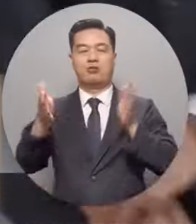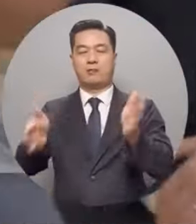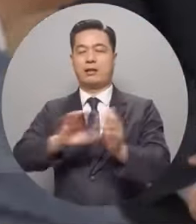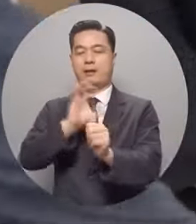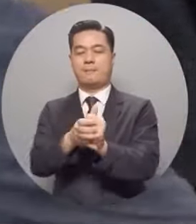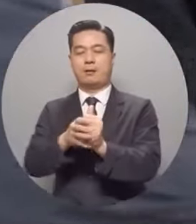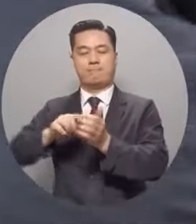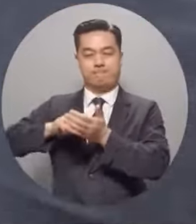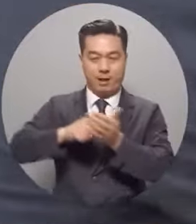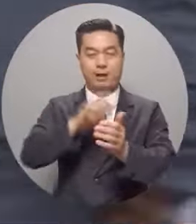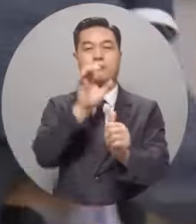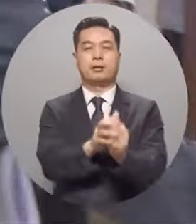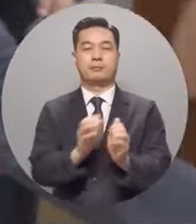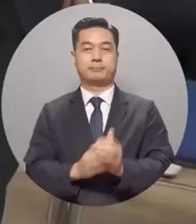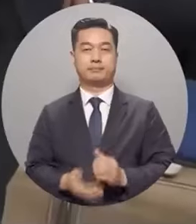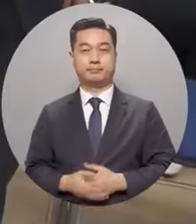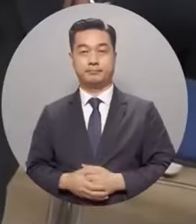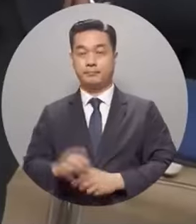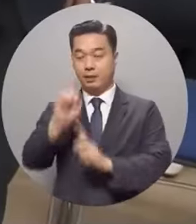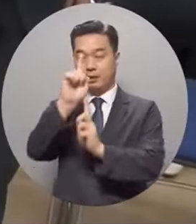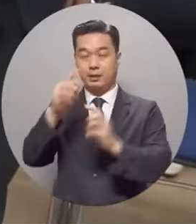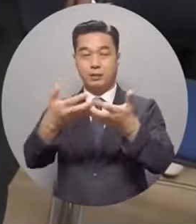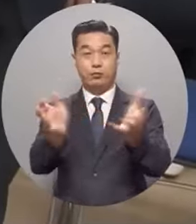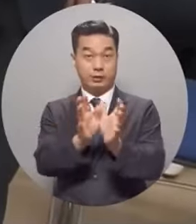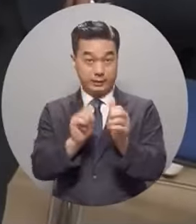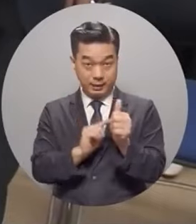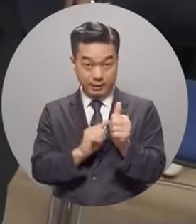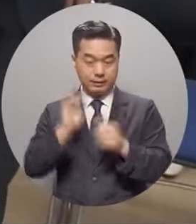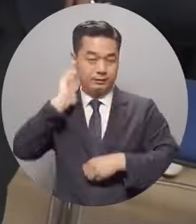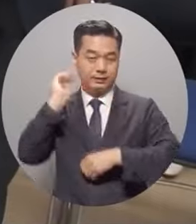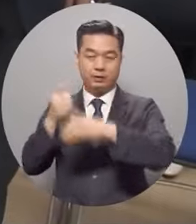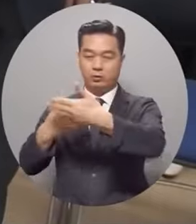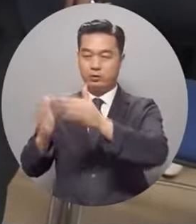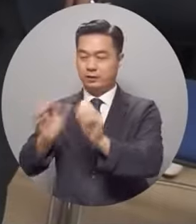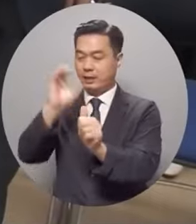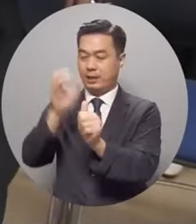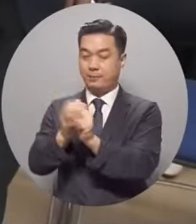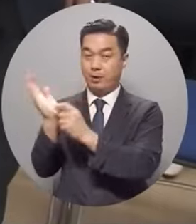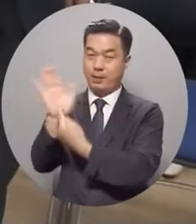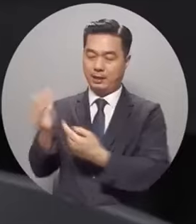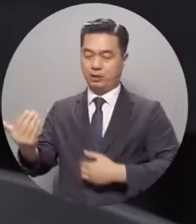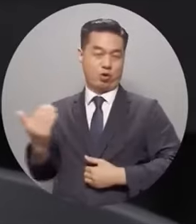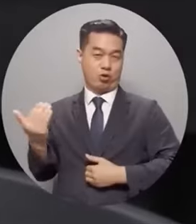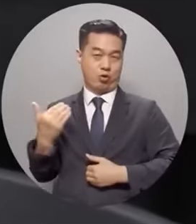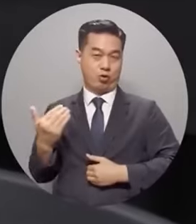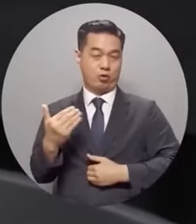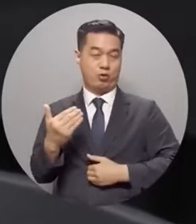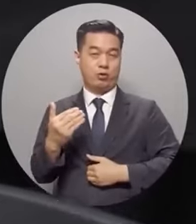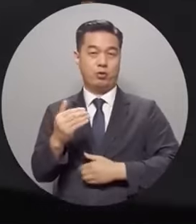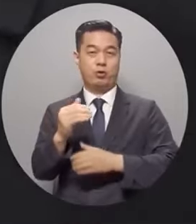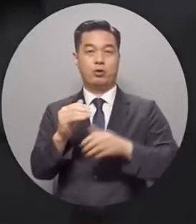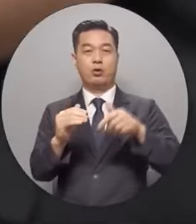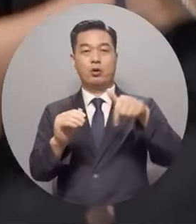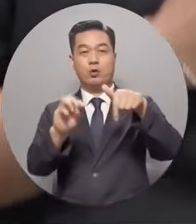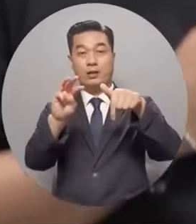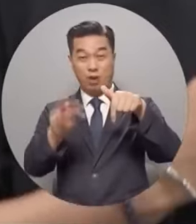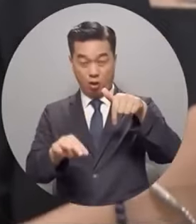강행한 겁니다. 이진숙 위원장은 대통령실이 임명 사실을 밝히기도 전에 과천청사로